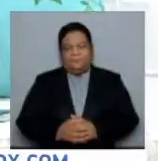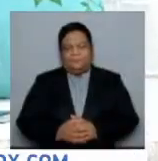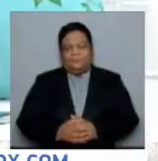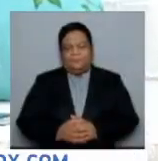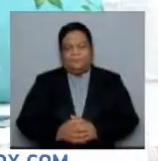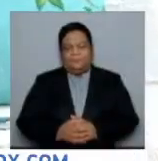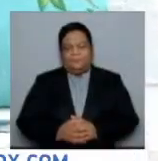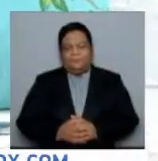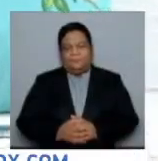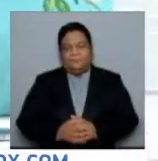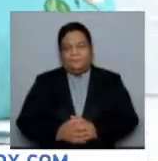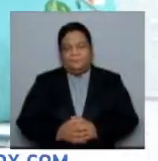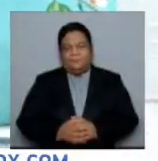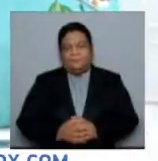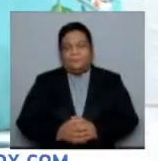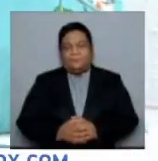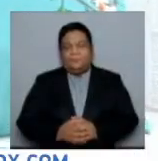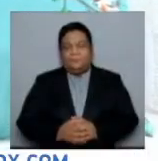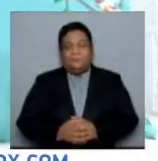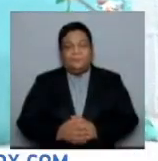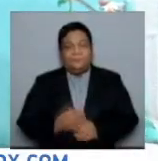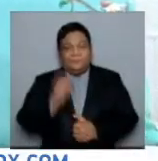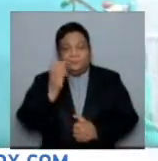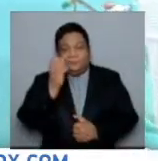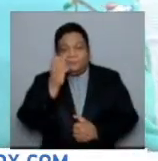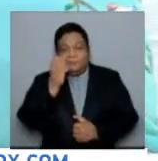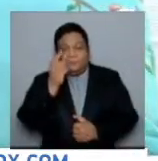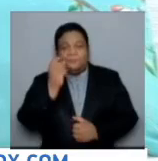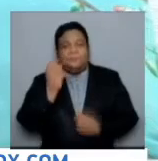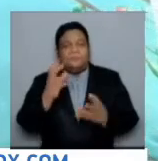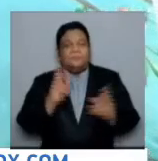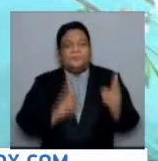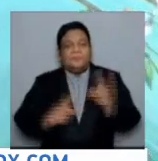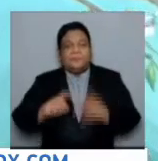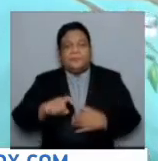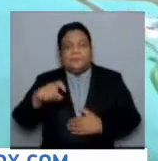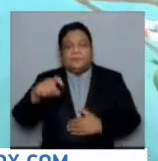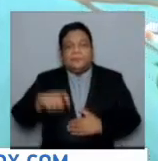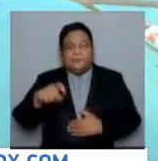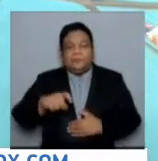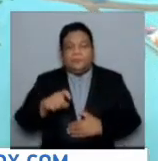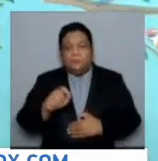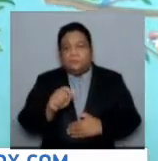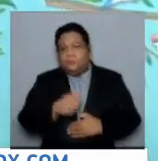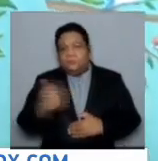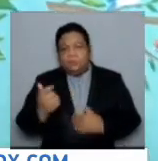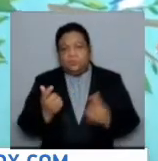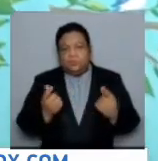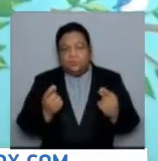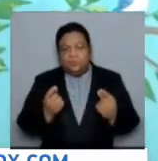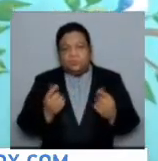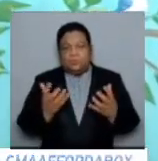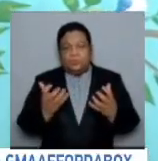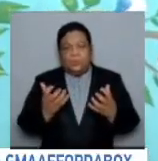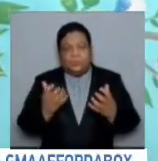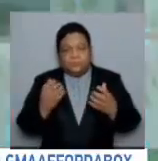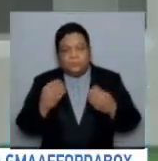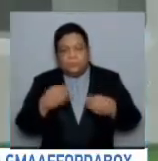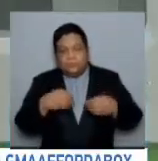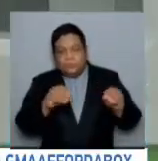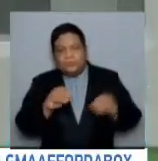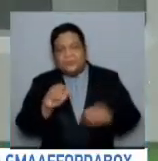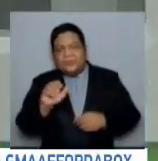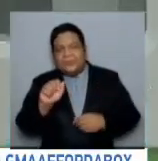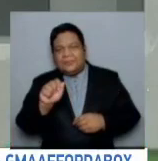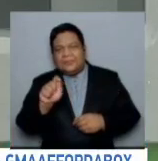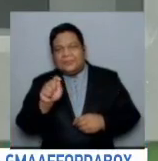Sa tindi ng pangangailangan ng ating mga kababayan ang iba dumidiskarte sa pamamagitan ng pagsasanla ng ATM. Pinapayagan ba ito ng